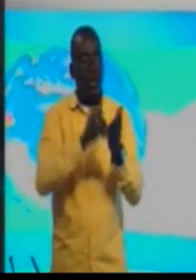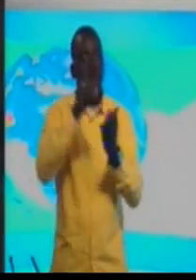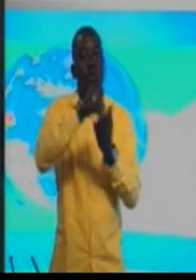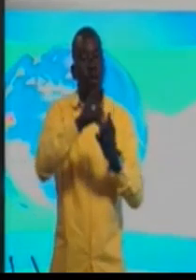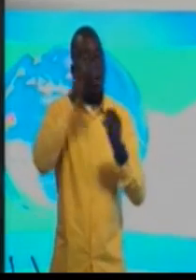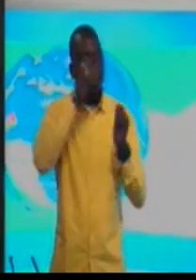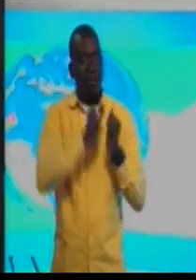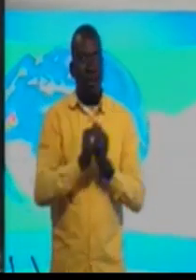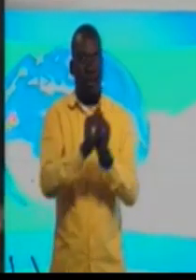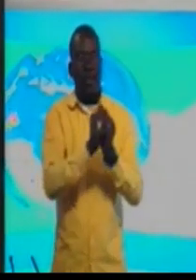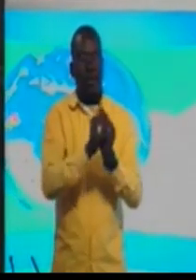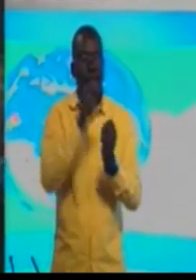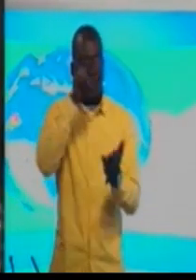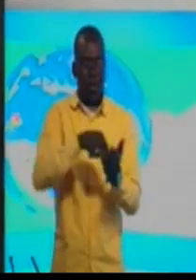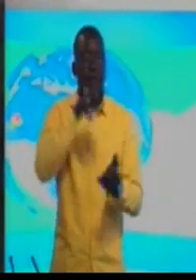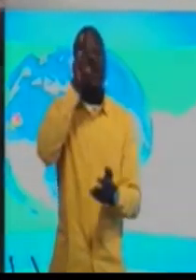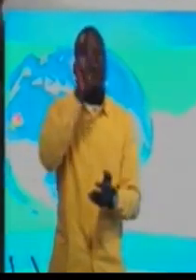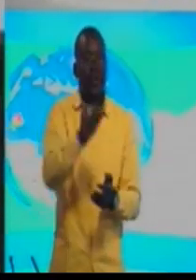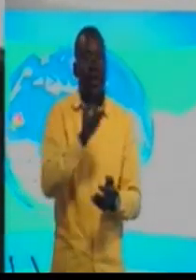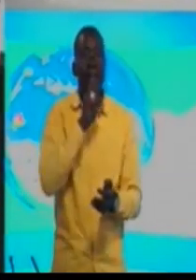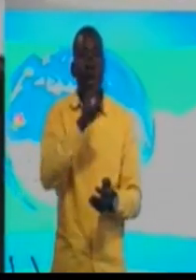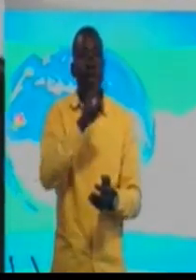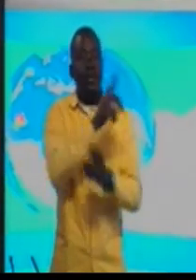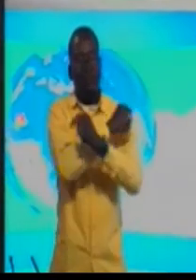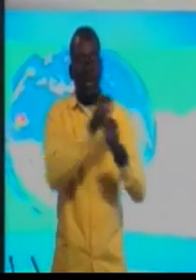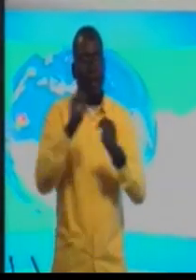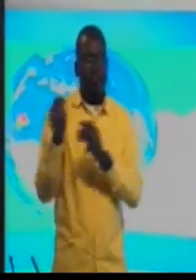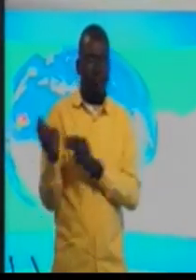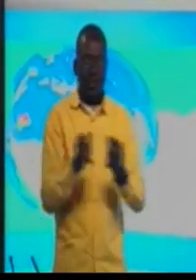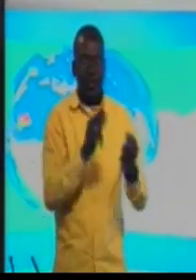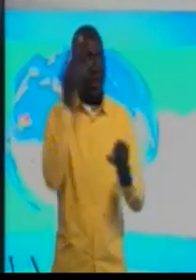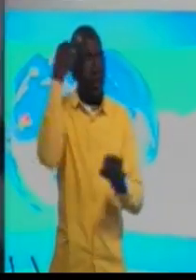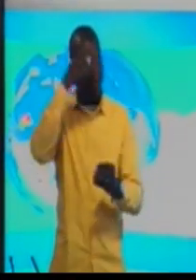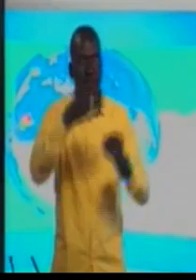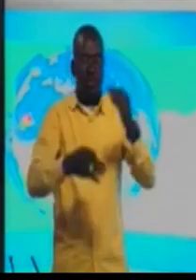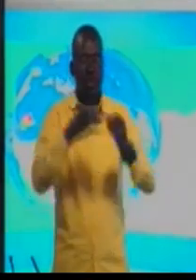2020 pourrait donc être une année très mouvementée pour l'appareil judiciaire.